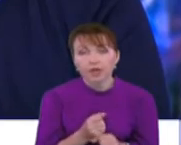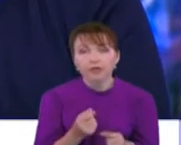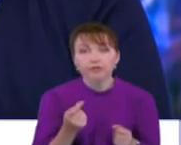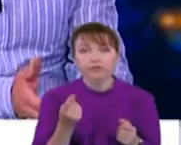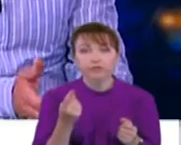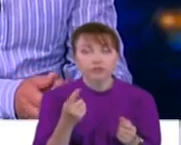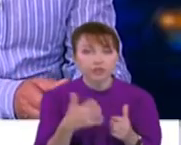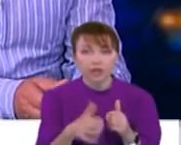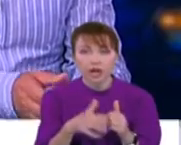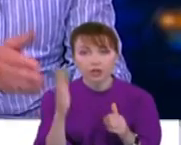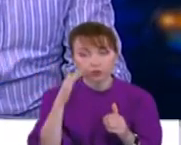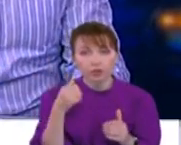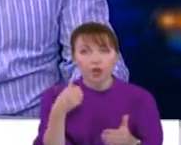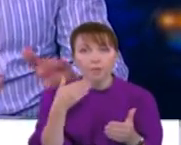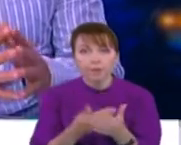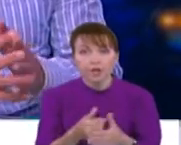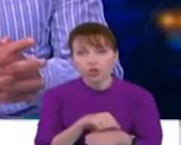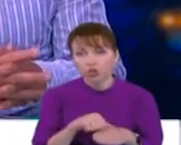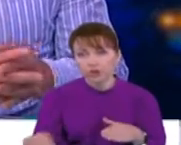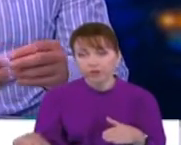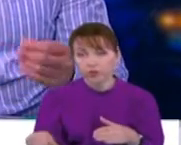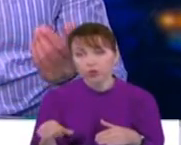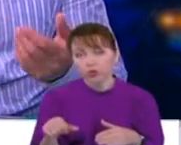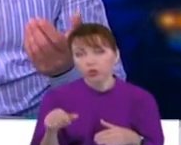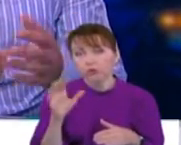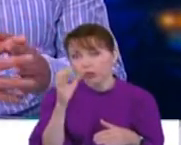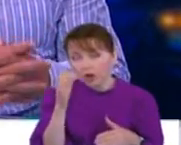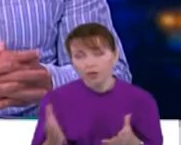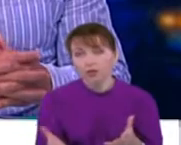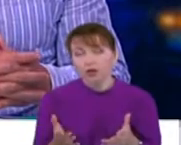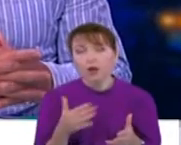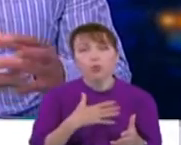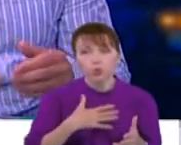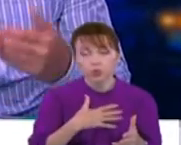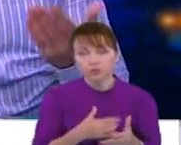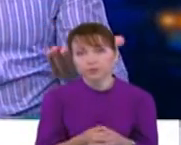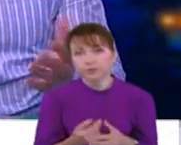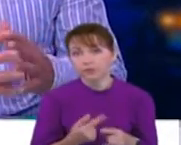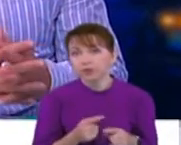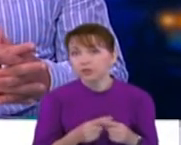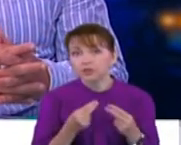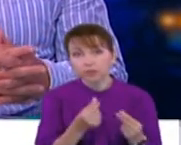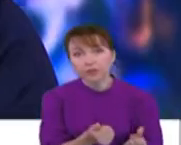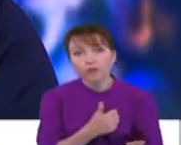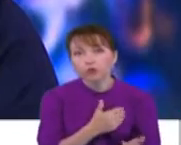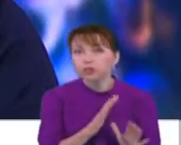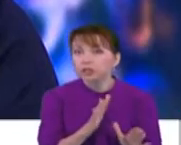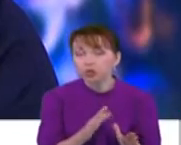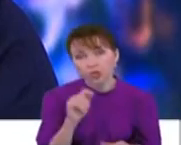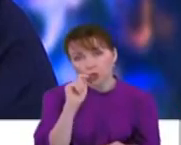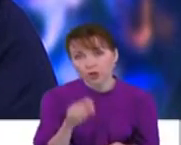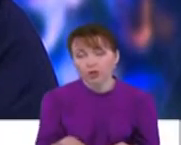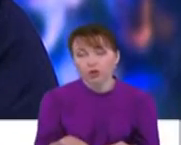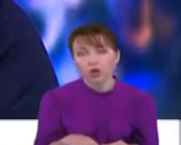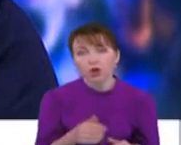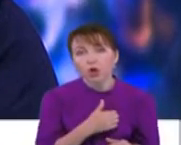водах перед державним кордоном Болгарії там, чи Грузії? Тобто розмова ведеться про вплив не лише на Україну, а розмова ведеться